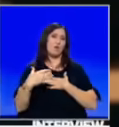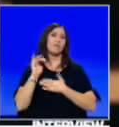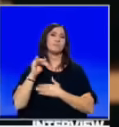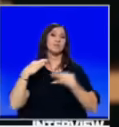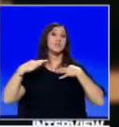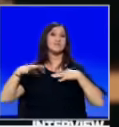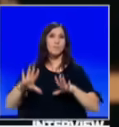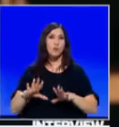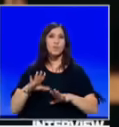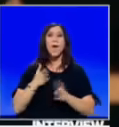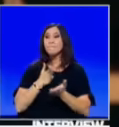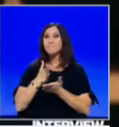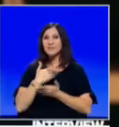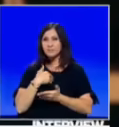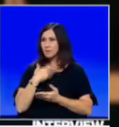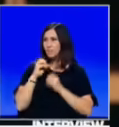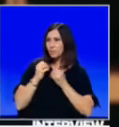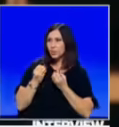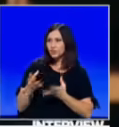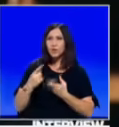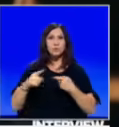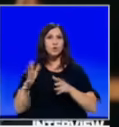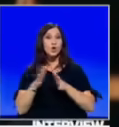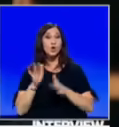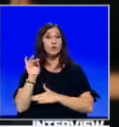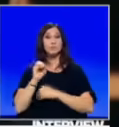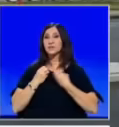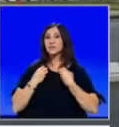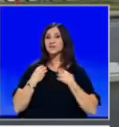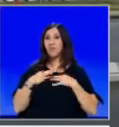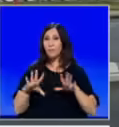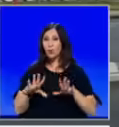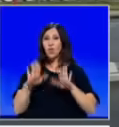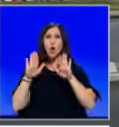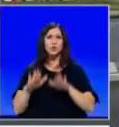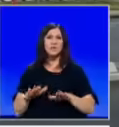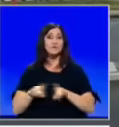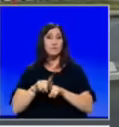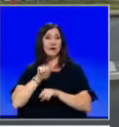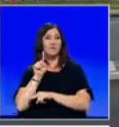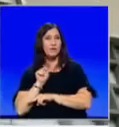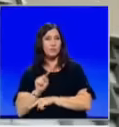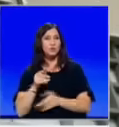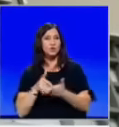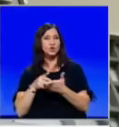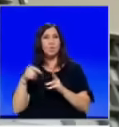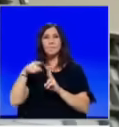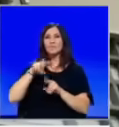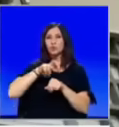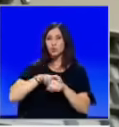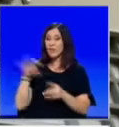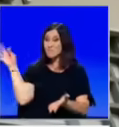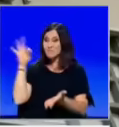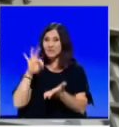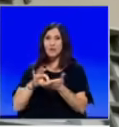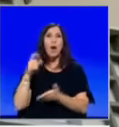бъда свободен. Мисията ми е да позволя и на други хора да бъдат свободни. Остава все пак въпросът: защо Павел Дуров е